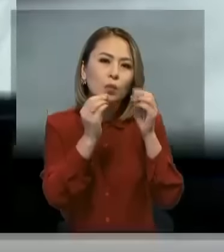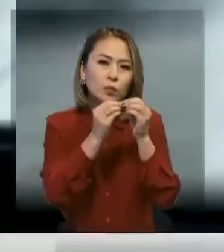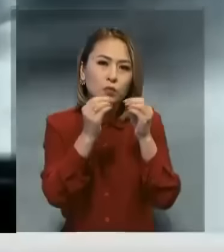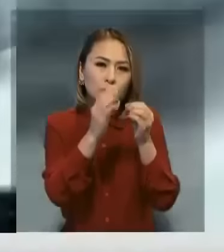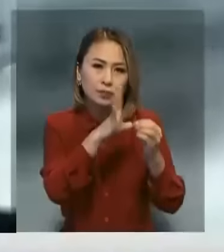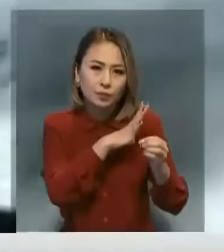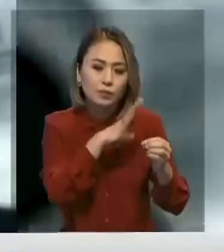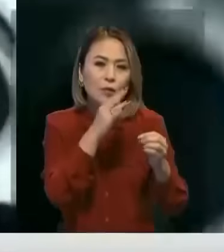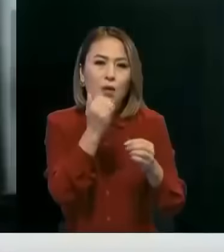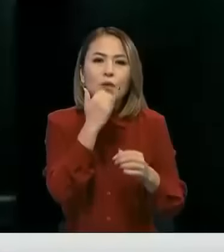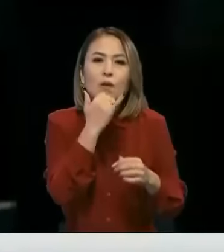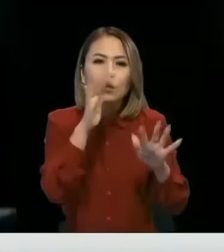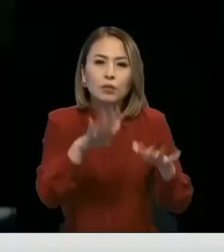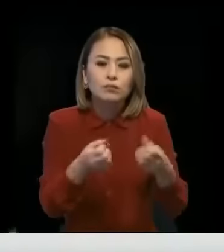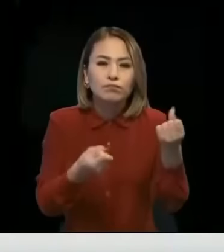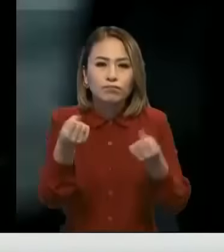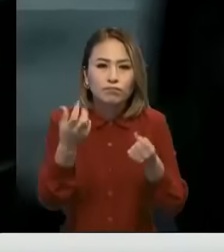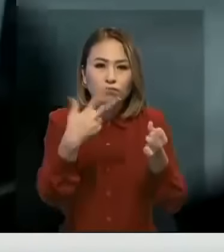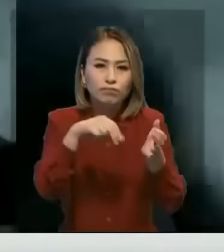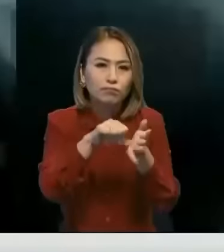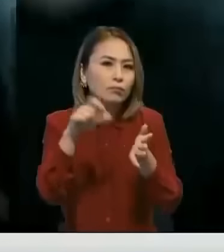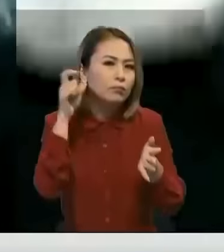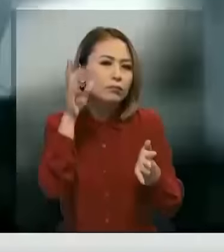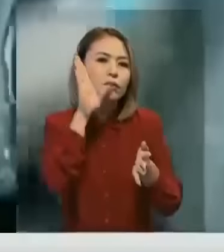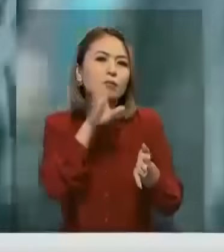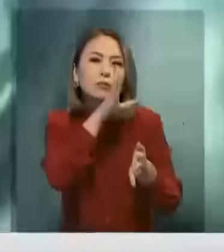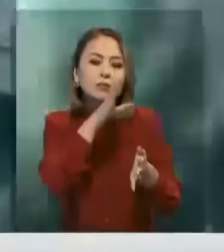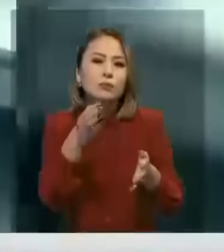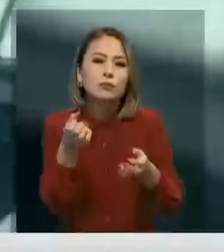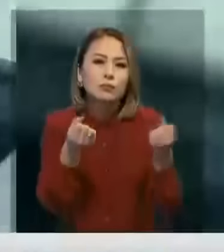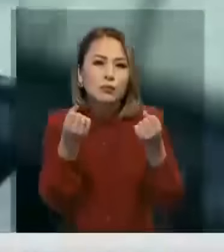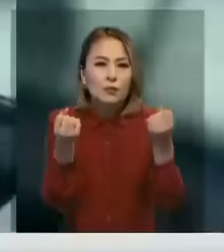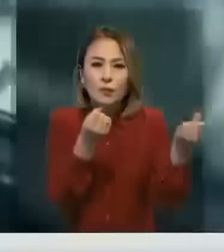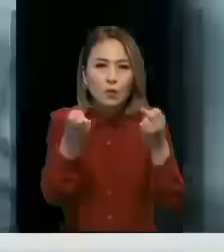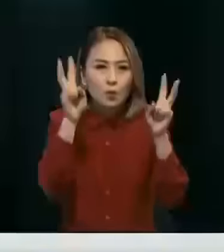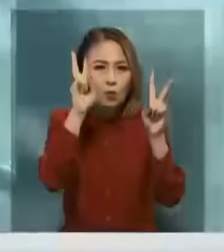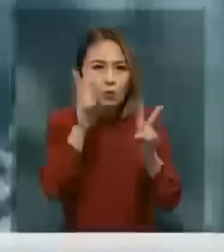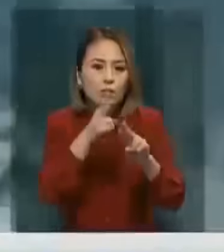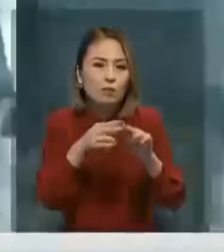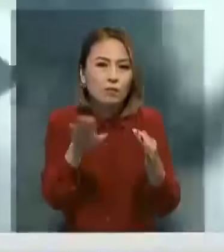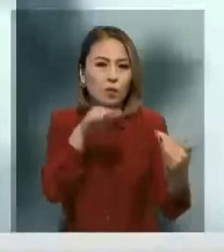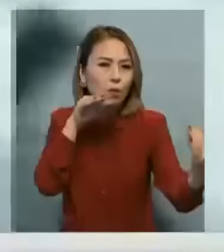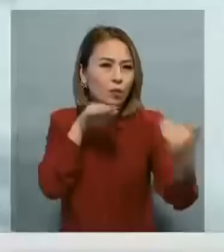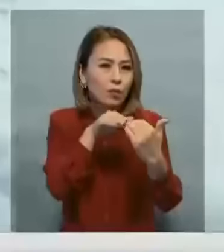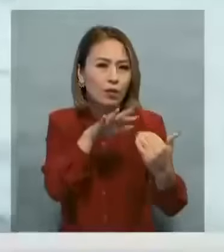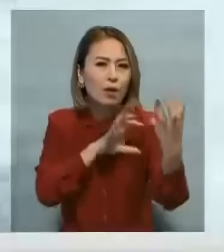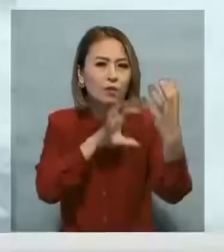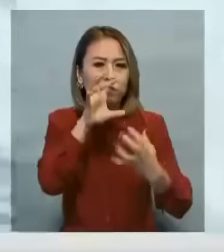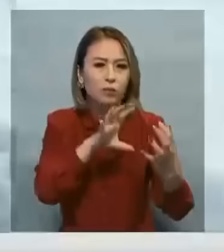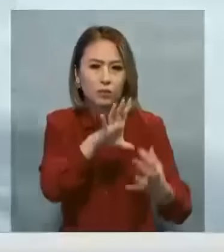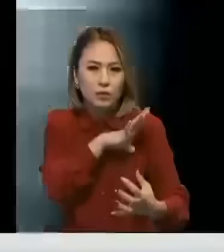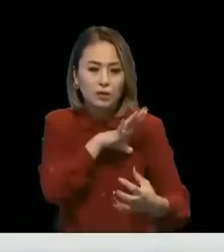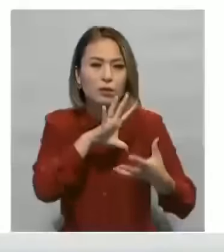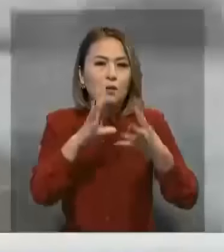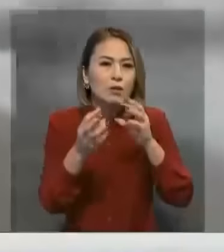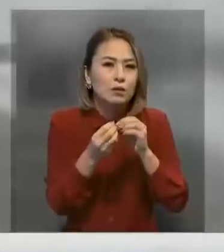болған. Toyota көлігін тізгіндеген 36 жастағы әйел рөлге ие бола алмай қарсы бағытта келе жатқан автобусқа